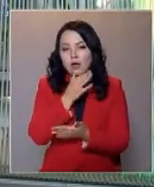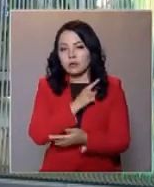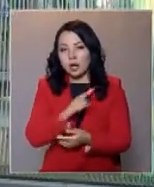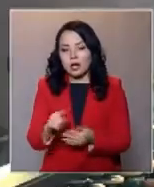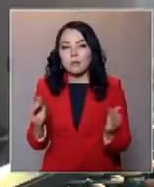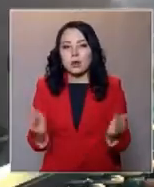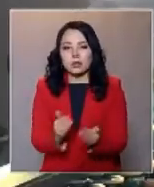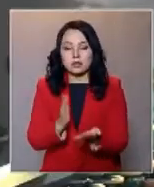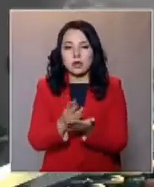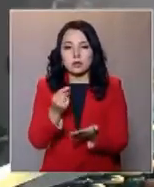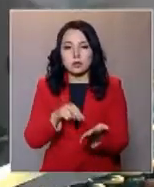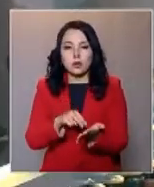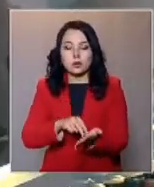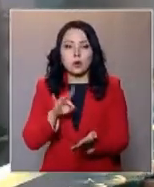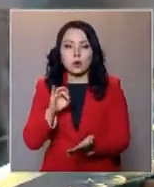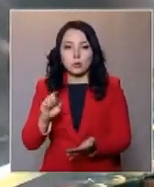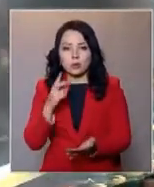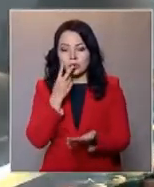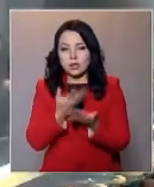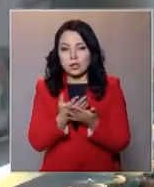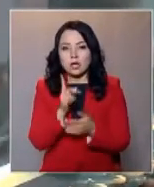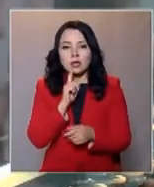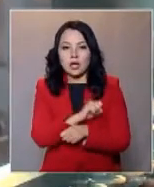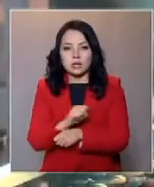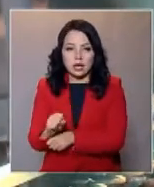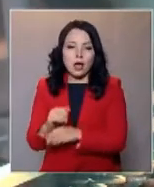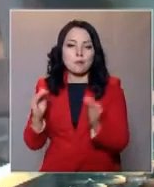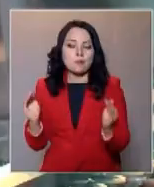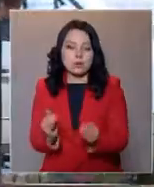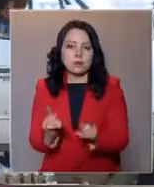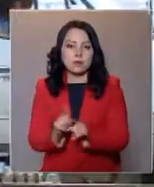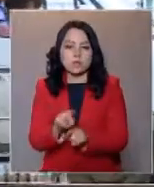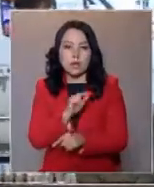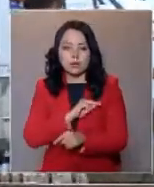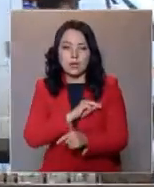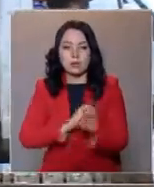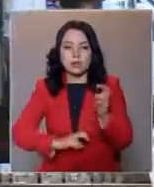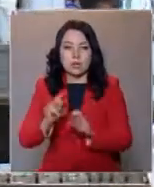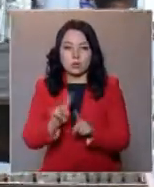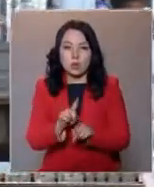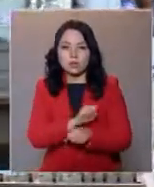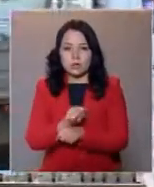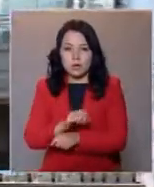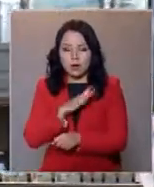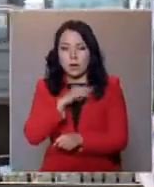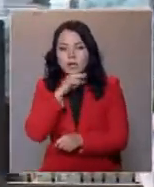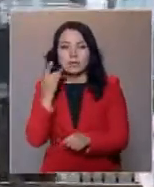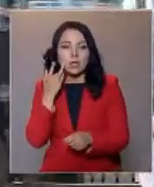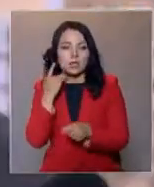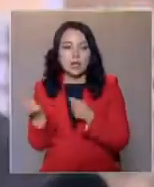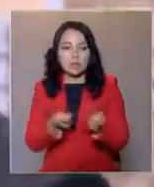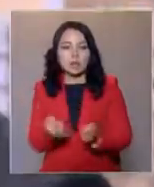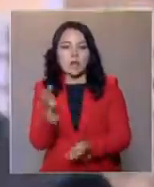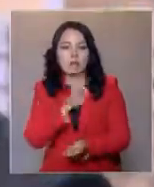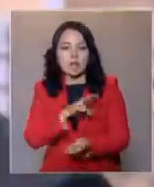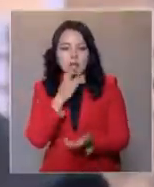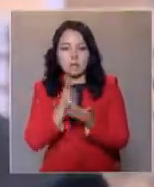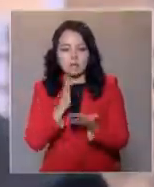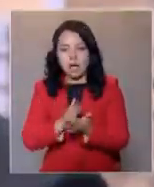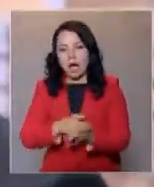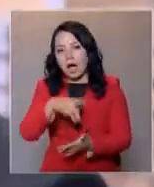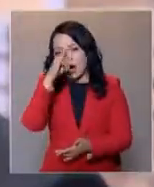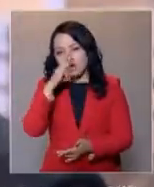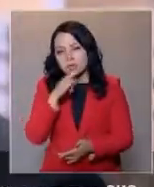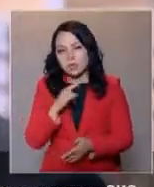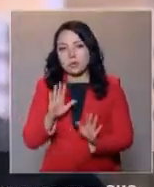маленького курса рубля они останавливали свои маленькие предприятия и просто завозили из России, потому что это было выгодно. Казахстанский товар, то есть,